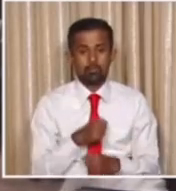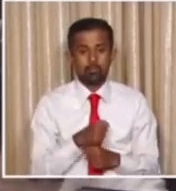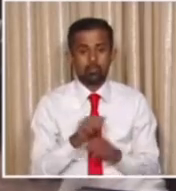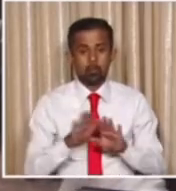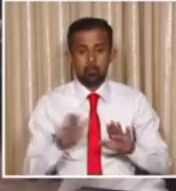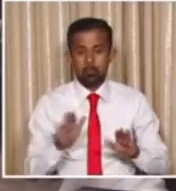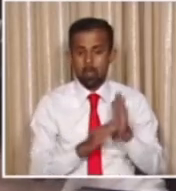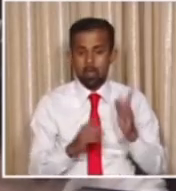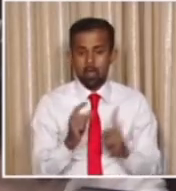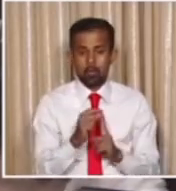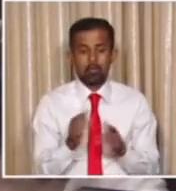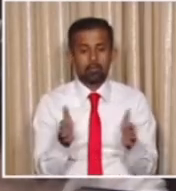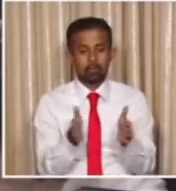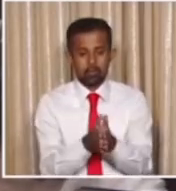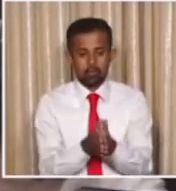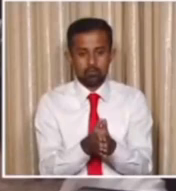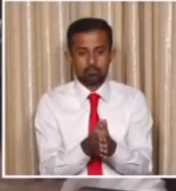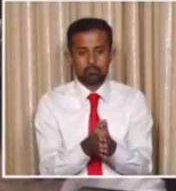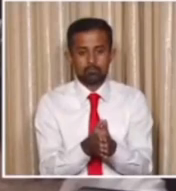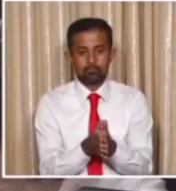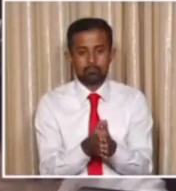පරිපාලන අමාත්‍යාංශයත් සමඟ